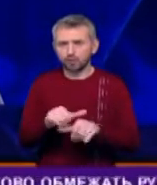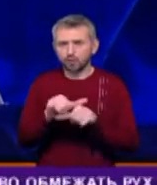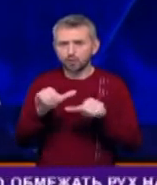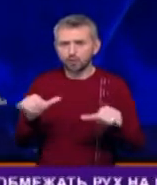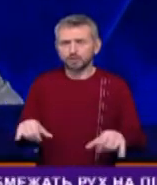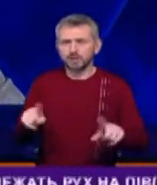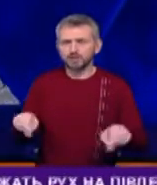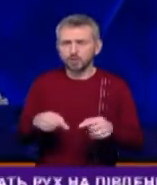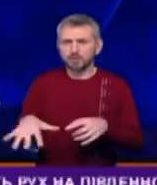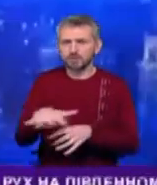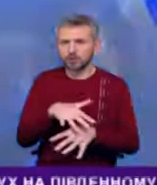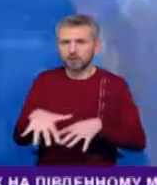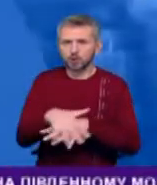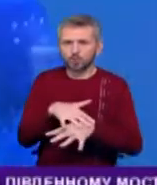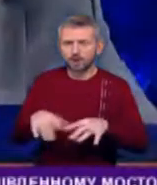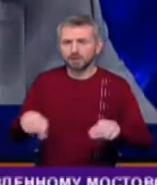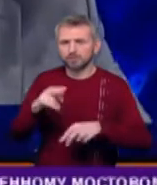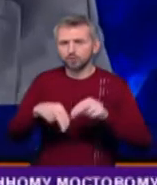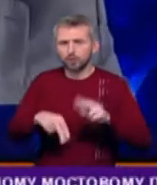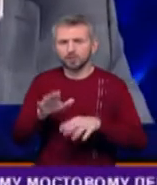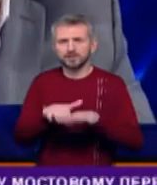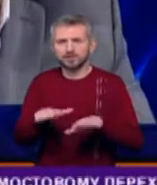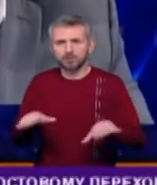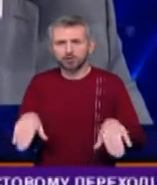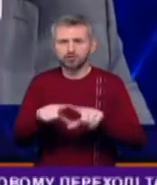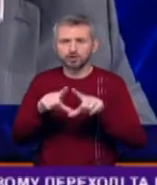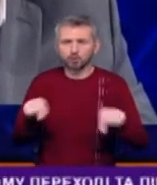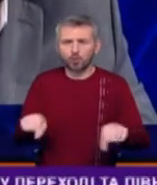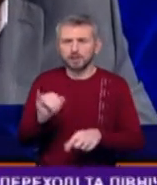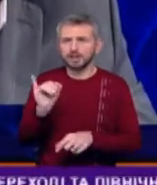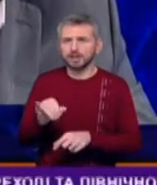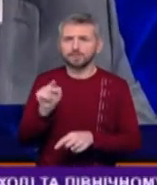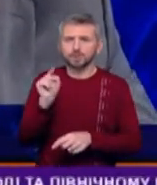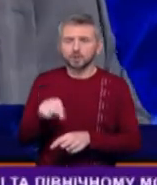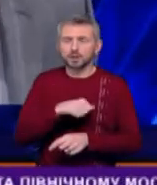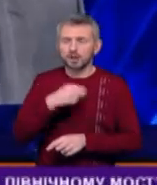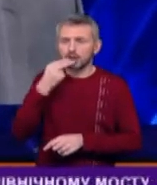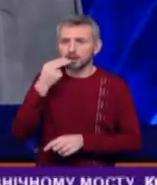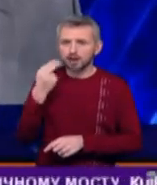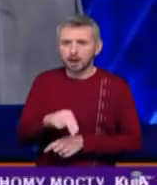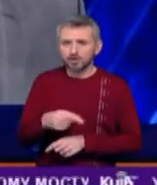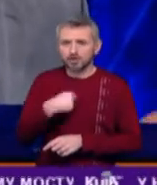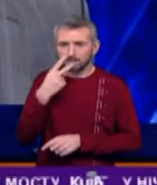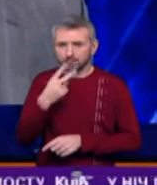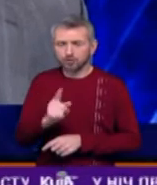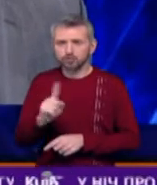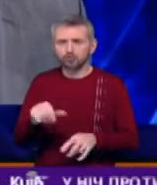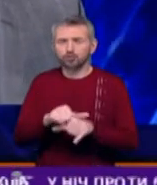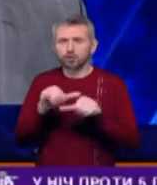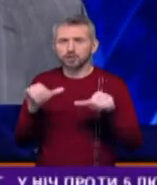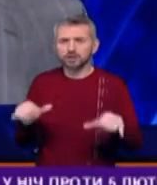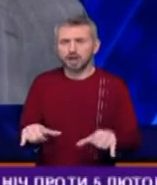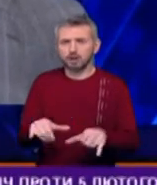що відбудовуються дитячі садочки, школи, в тому числі. І тут найкраще, і ми бачимо, що зростає